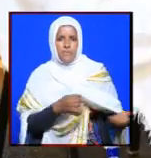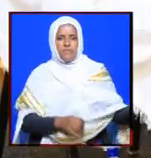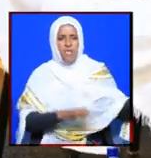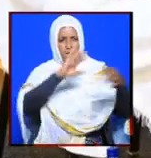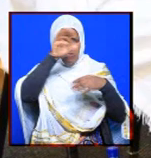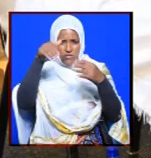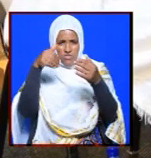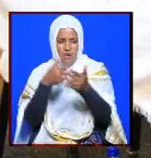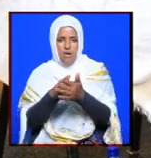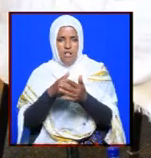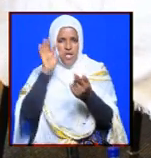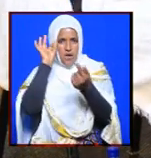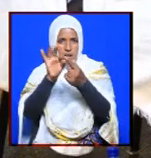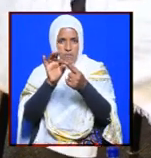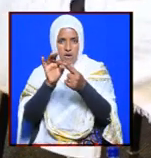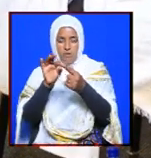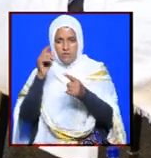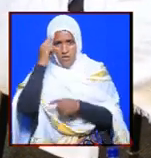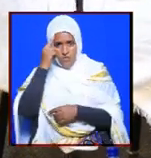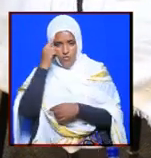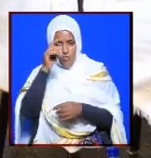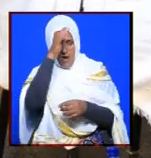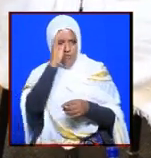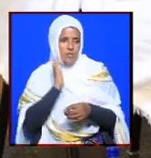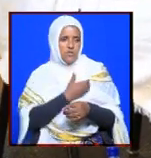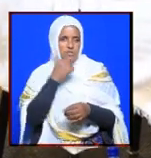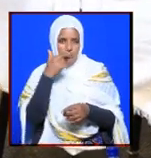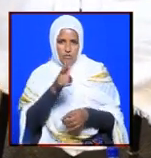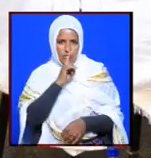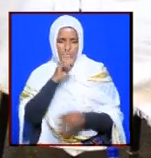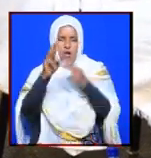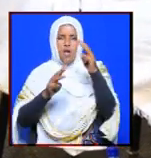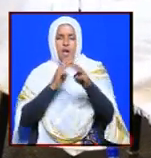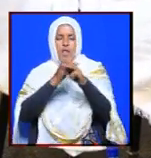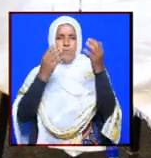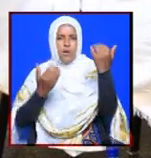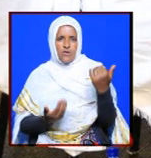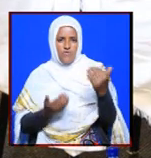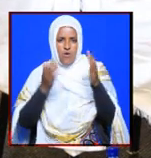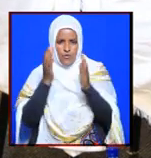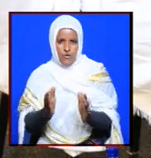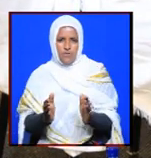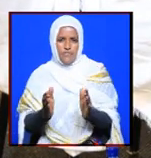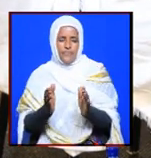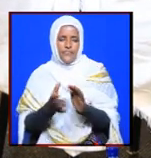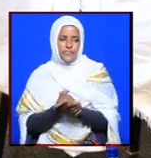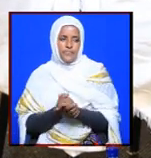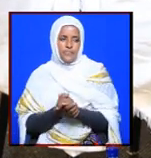ይገመታል? አጠቃላይ ግቡን ስናስበው እንደ አጠቃላይ አሁን አባታችን እንዳሉት ነው። ዓለም አቀፋዊ